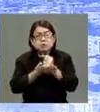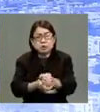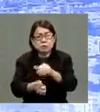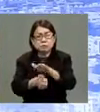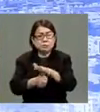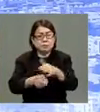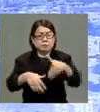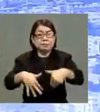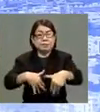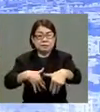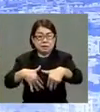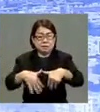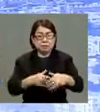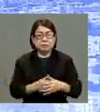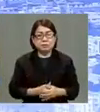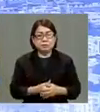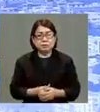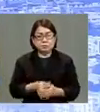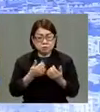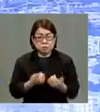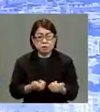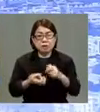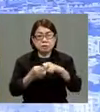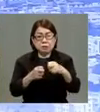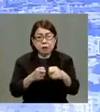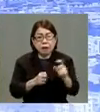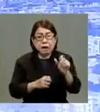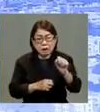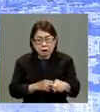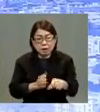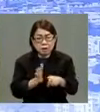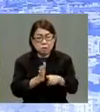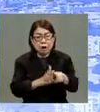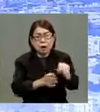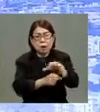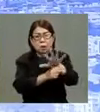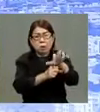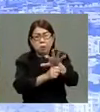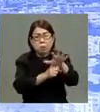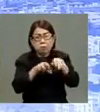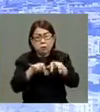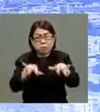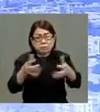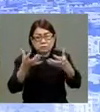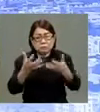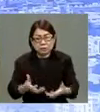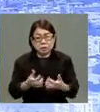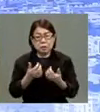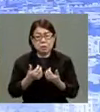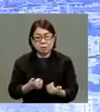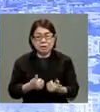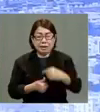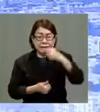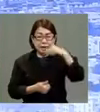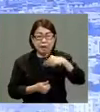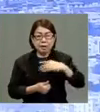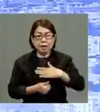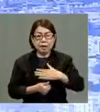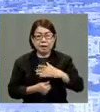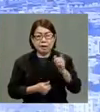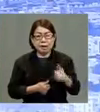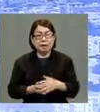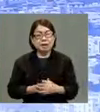ประชาชนกันในสถานการณ์ที่โรคมีความรุนแรงแต่อย่างไรก็ตามแต่ครับณตอนนี้โรคภายในประเทศของเราได้